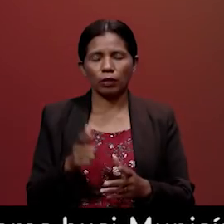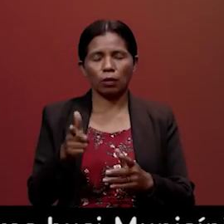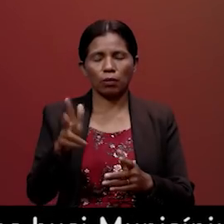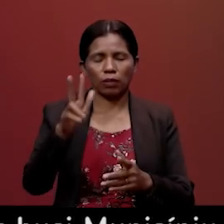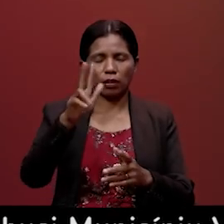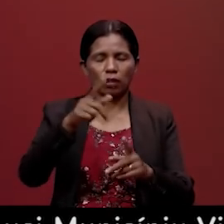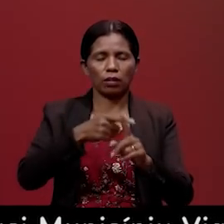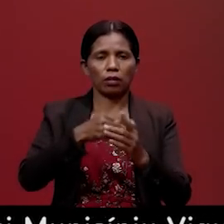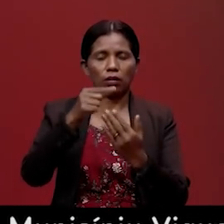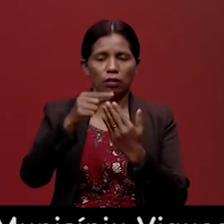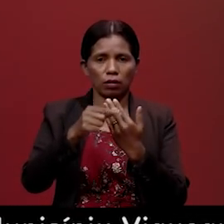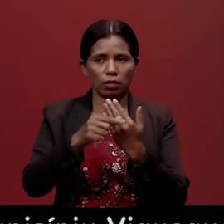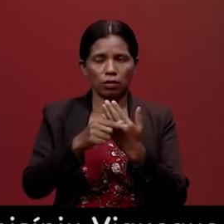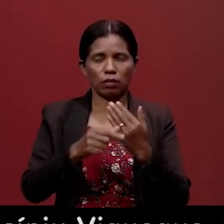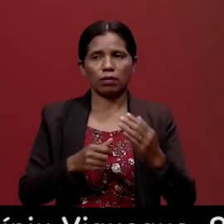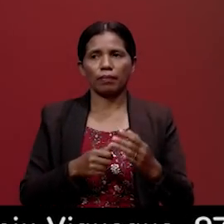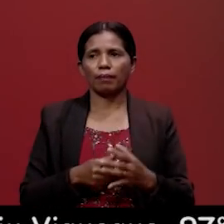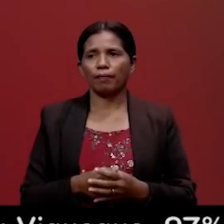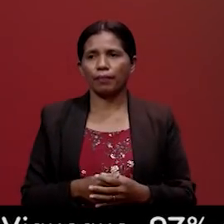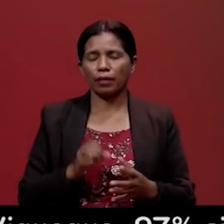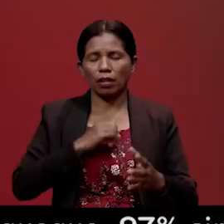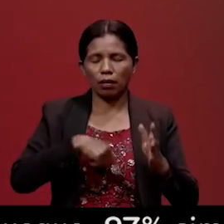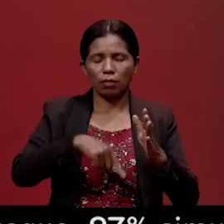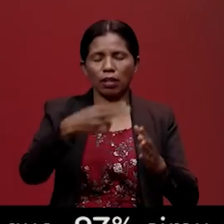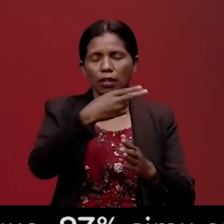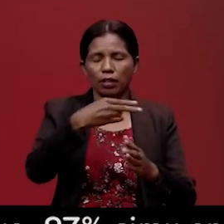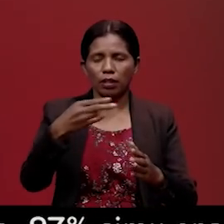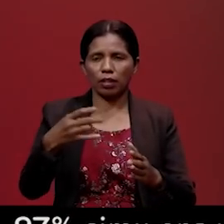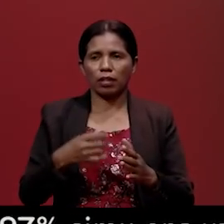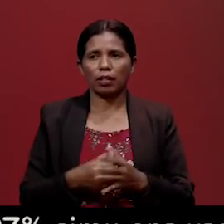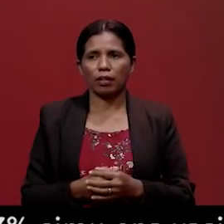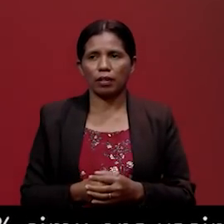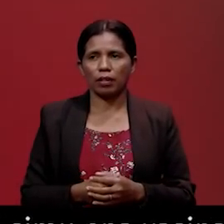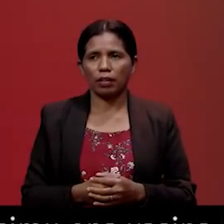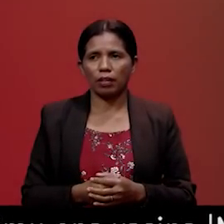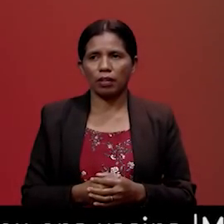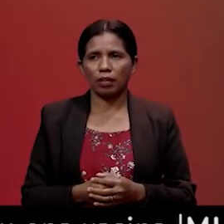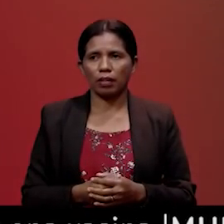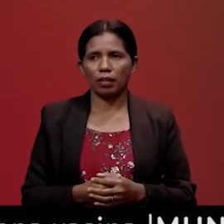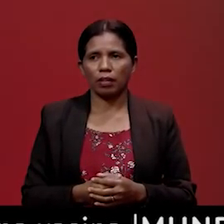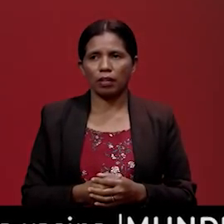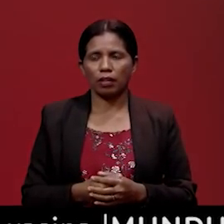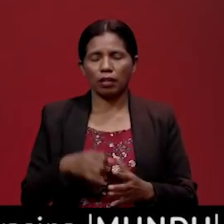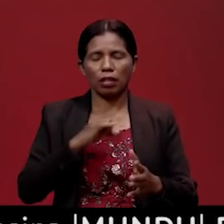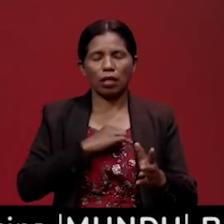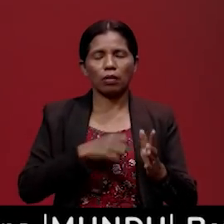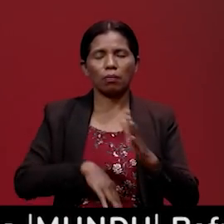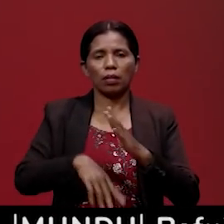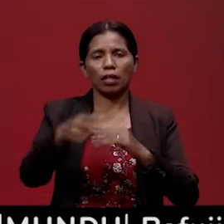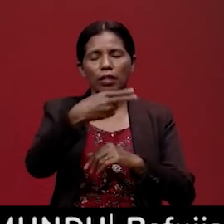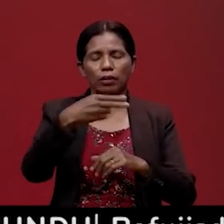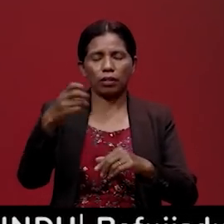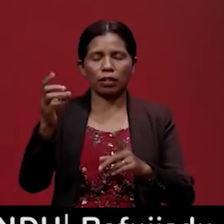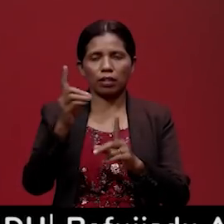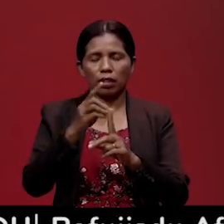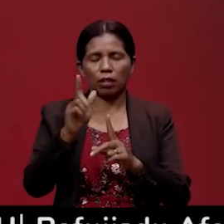Sikaria, Pasir. Hau ba Indonesia, be Pahalulia. Tambah, saya husi be tanggal 12